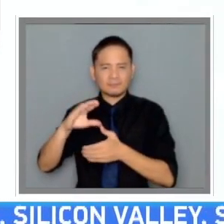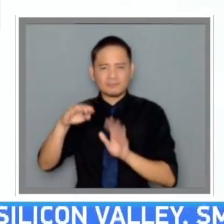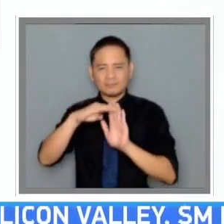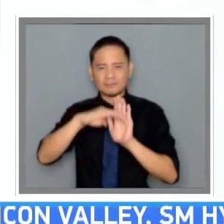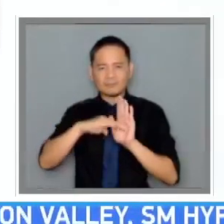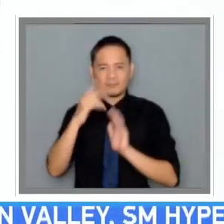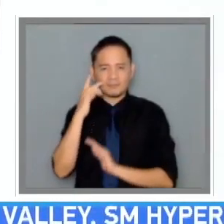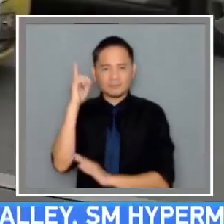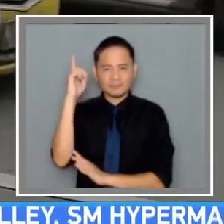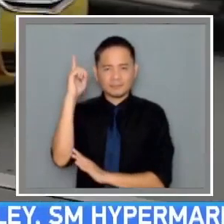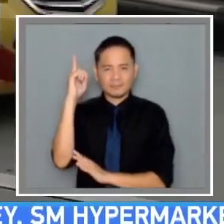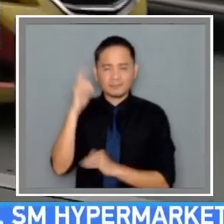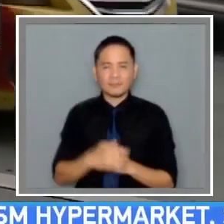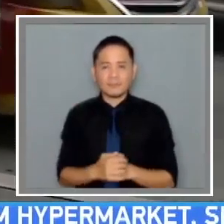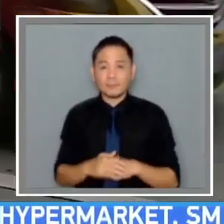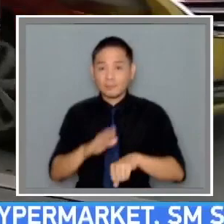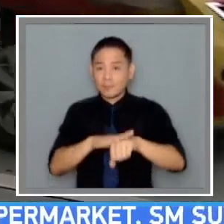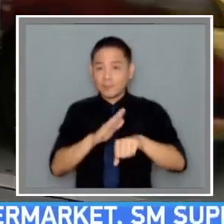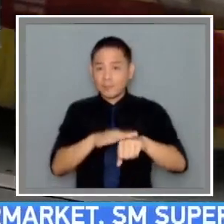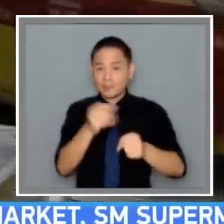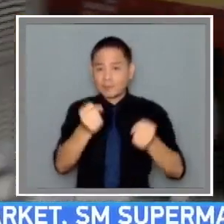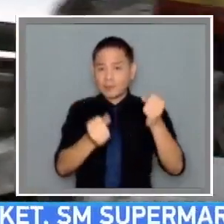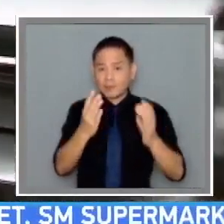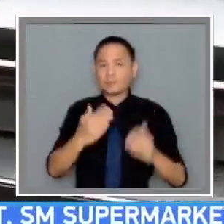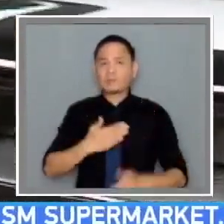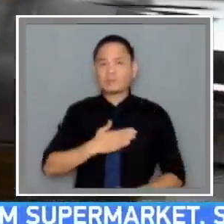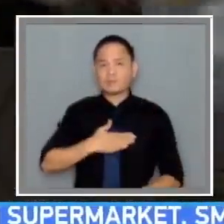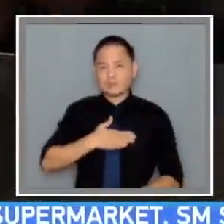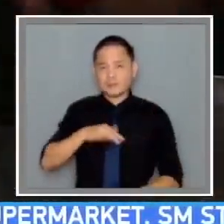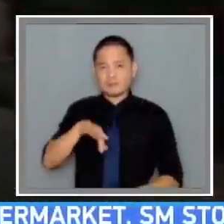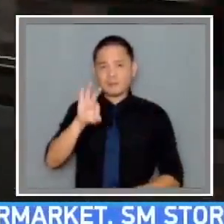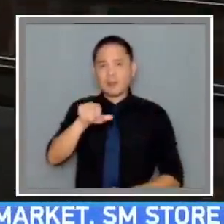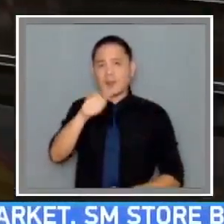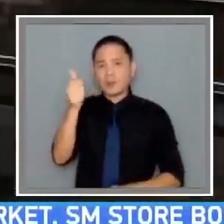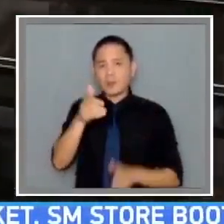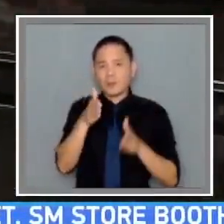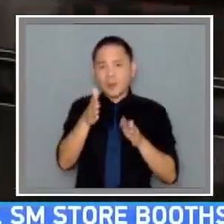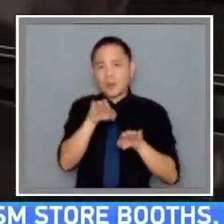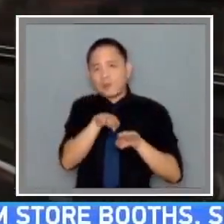ang mga motorista na dumaan muna sa alternative routes.